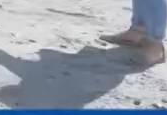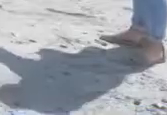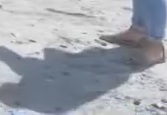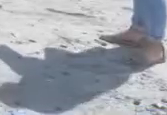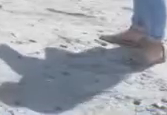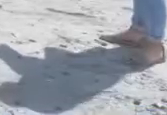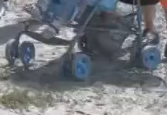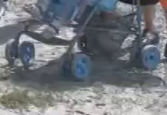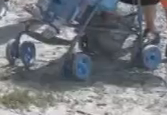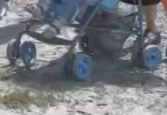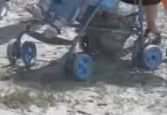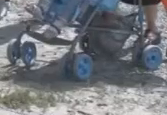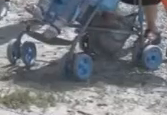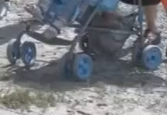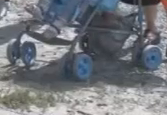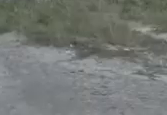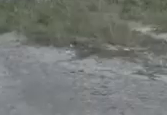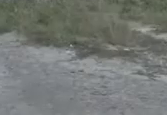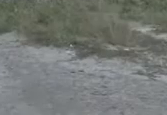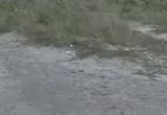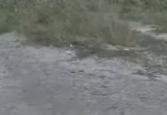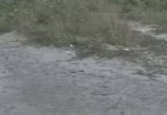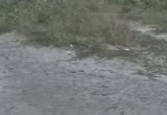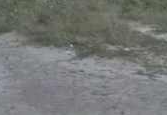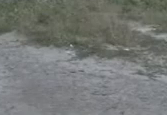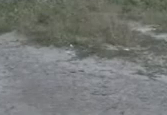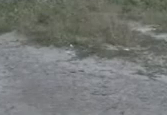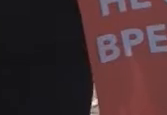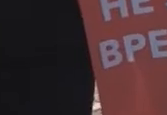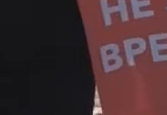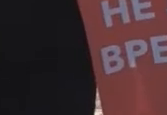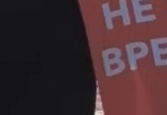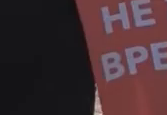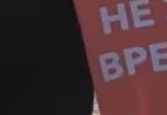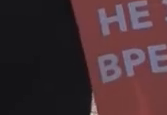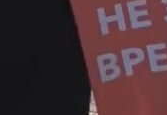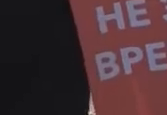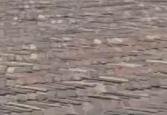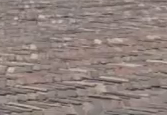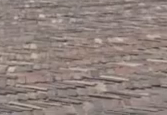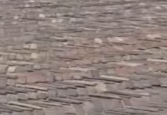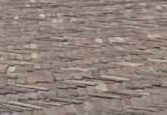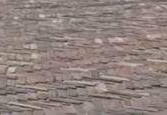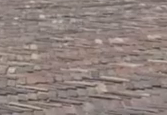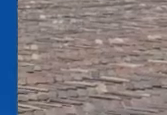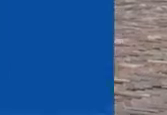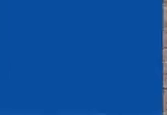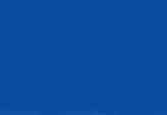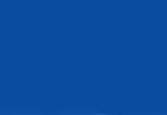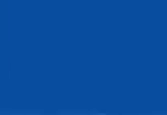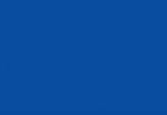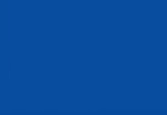У Чернігові пройшли дві акції протесту проти будівництва газової заправки і обмежень роботи закладів харчування.